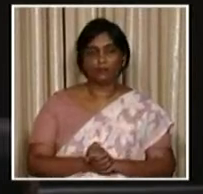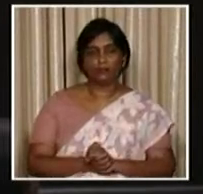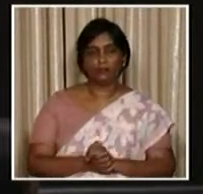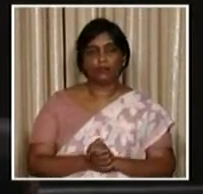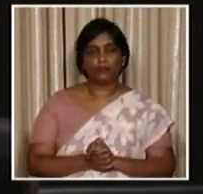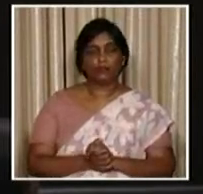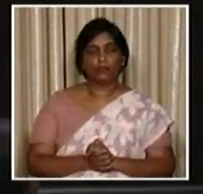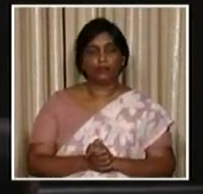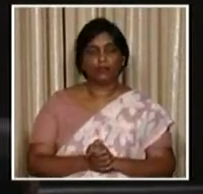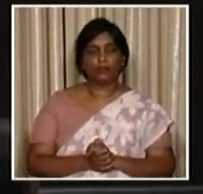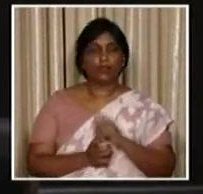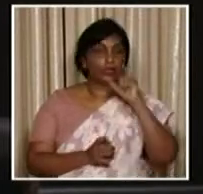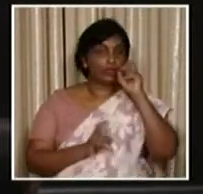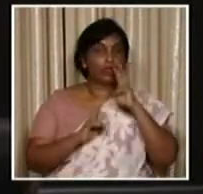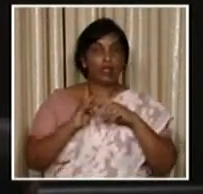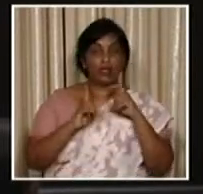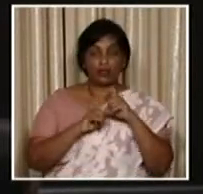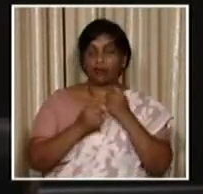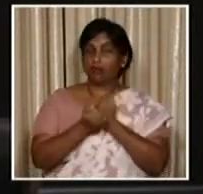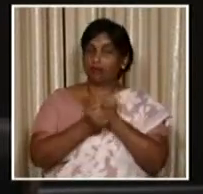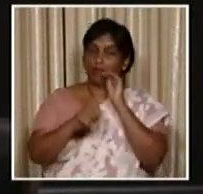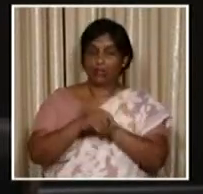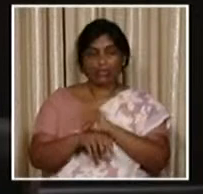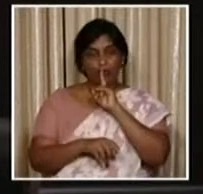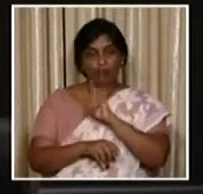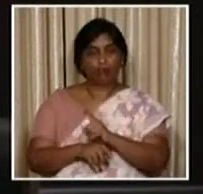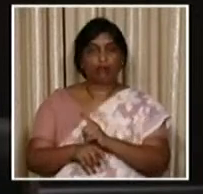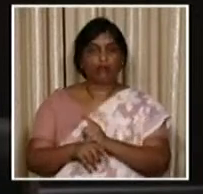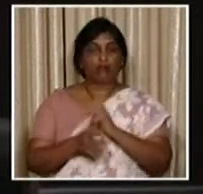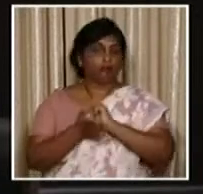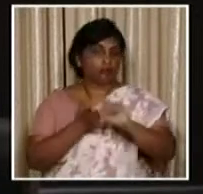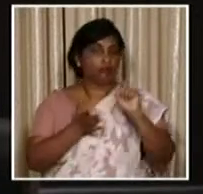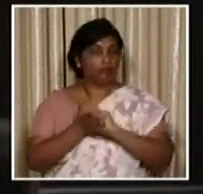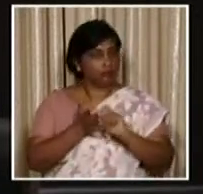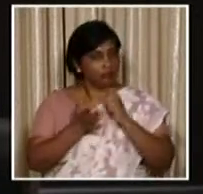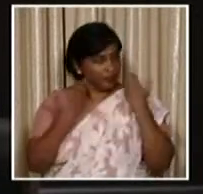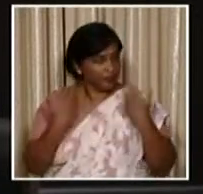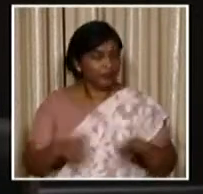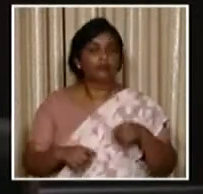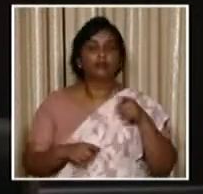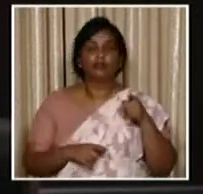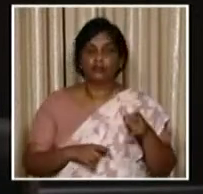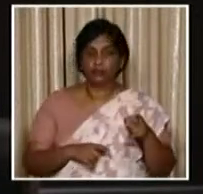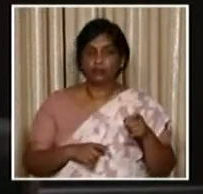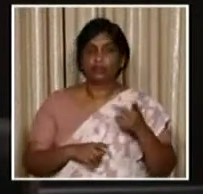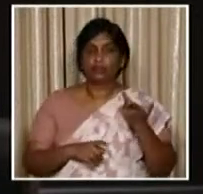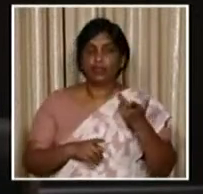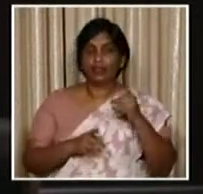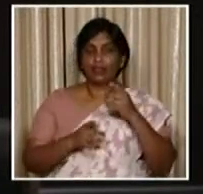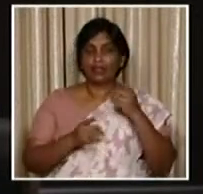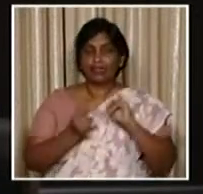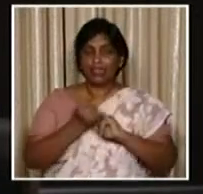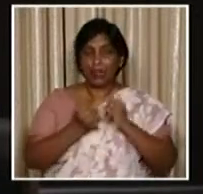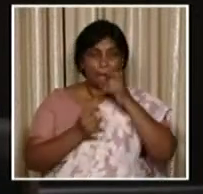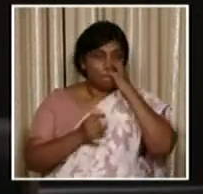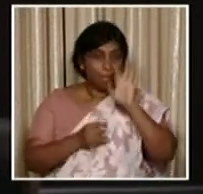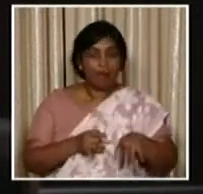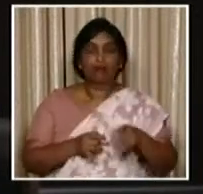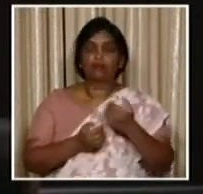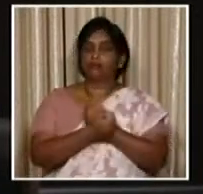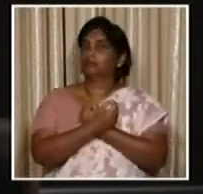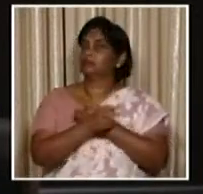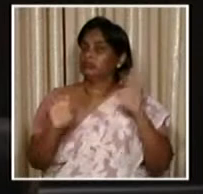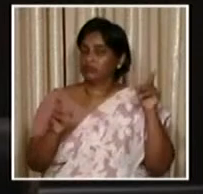CID එකට අතනංගුවට ගන්න කිව්වත් ප්‍රකාශ සටහන් කරගෙන මේ සහරාන්ගේ මල්ලිව එදා